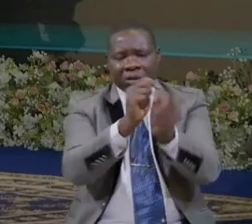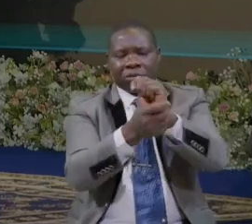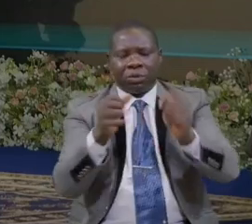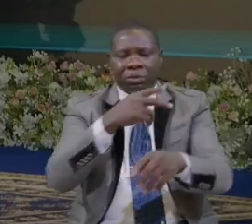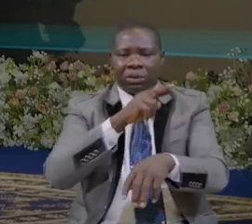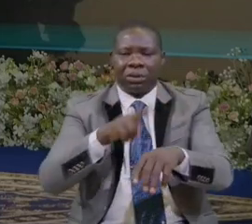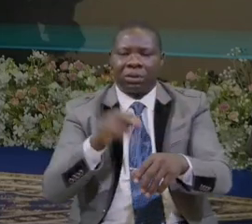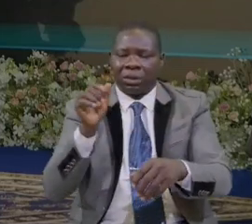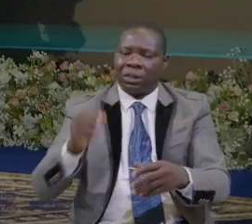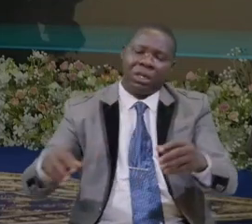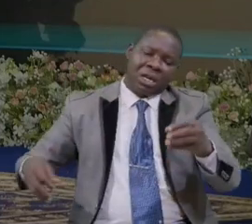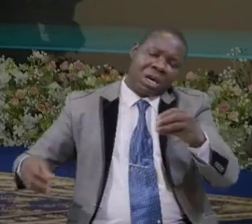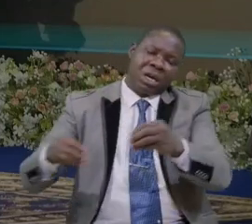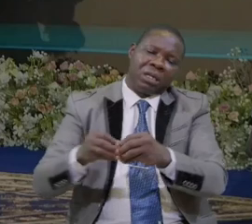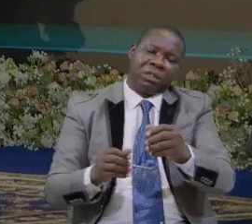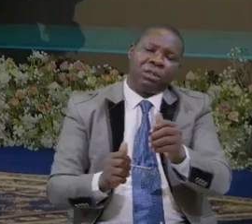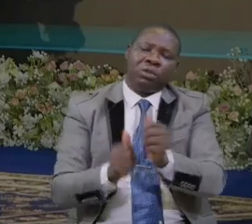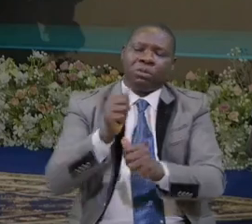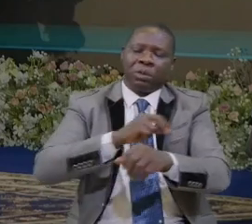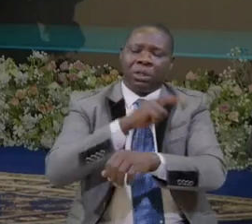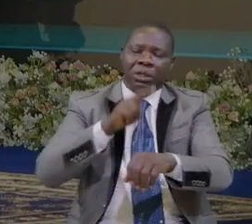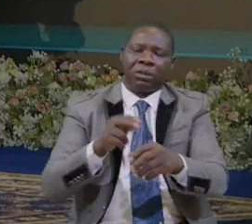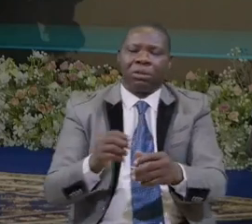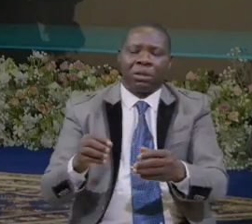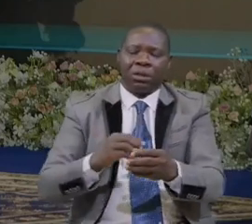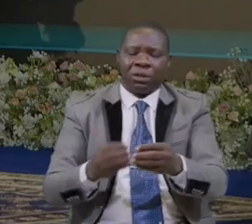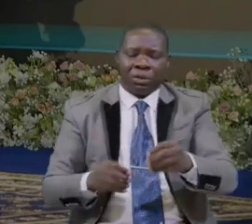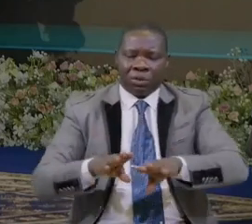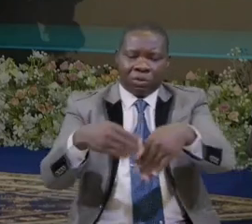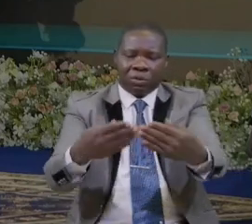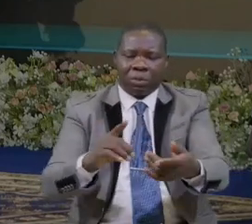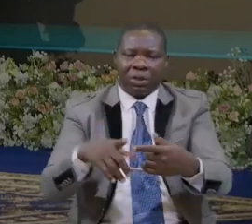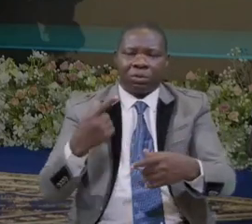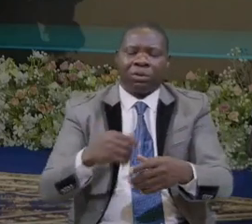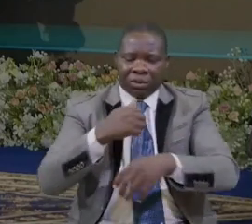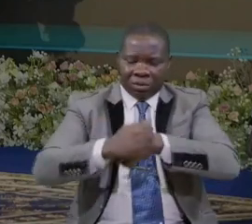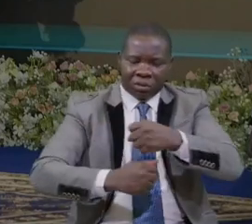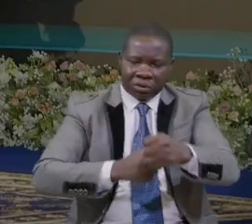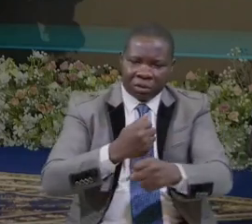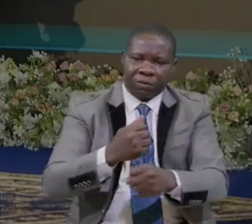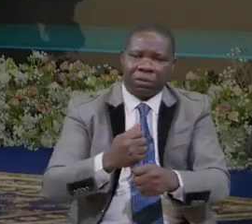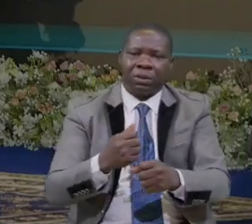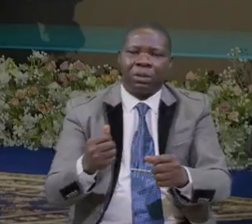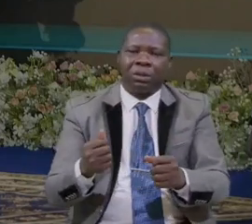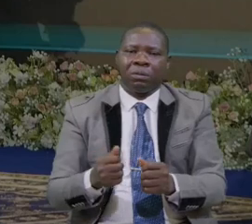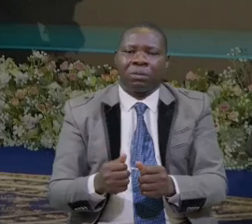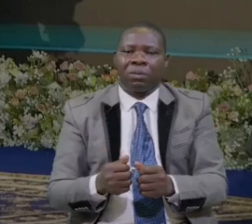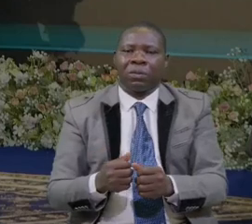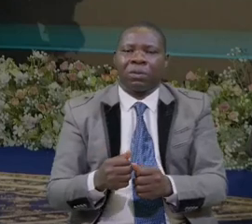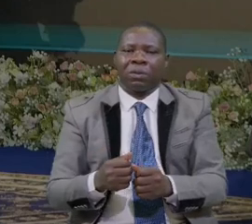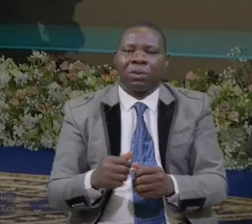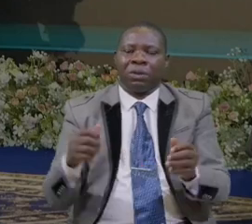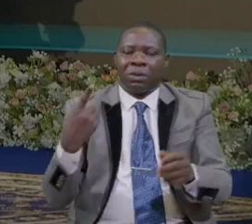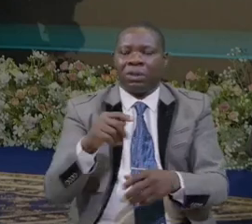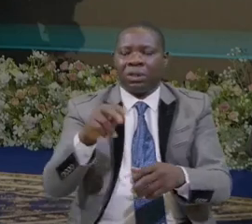ajouté la provision surnaturelle aux veuves souffrantes. Haine,